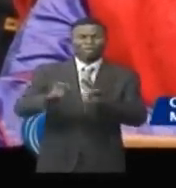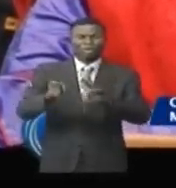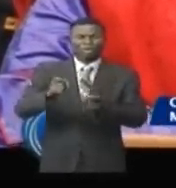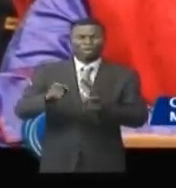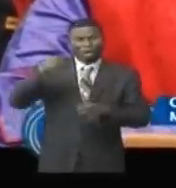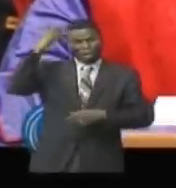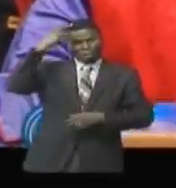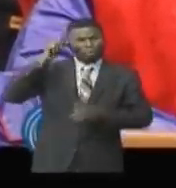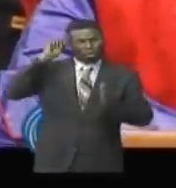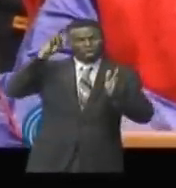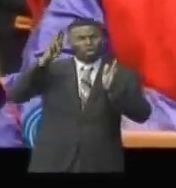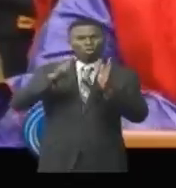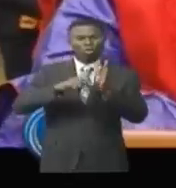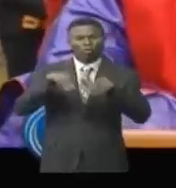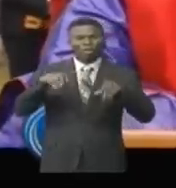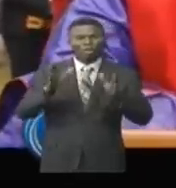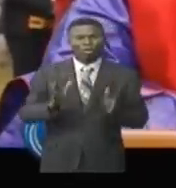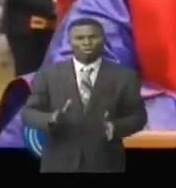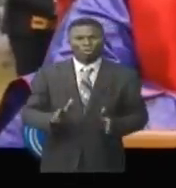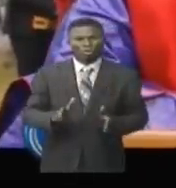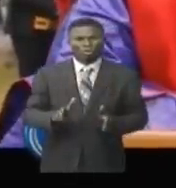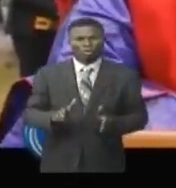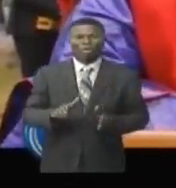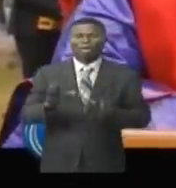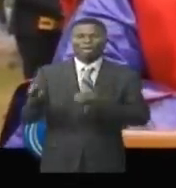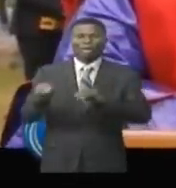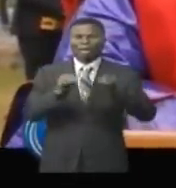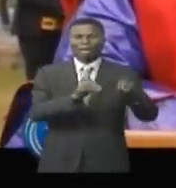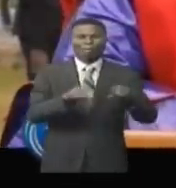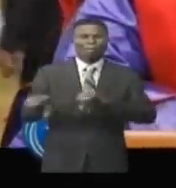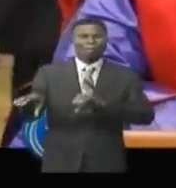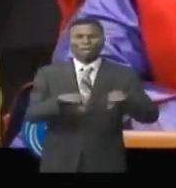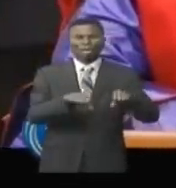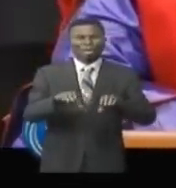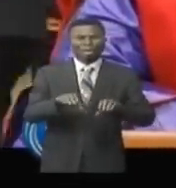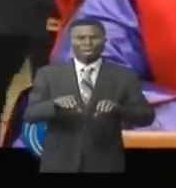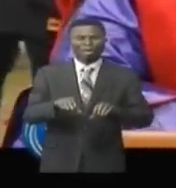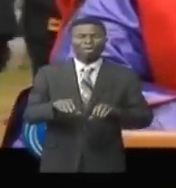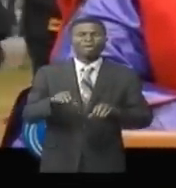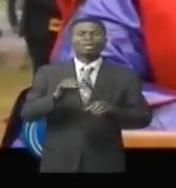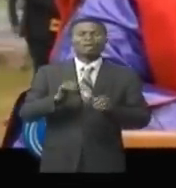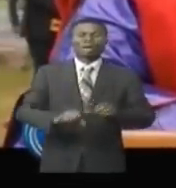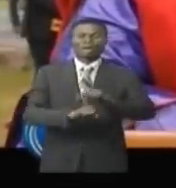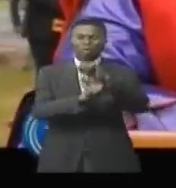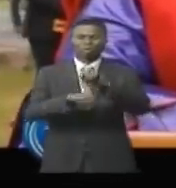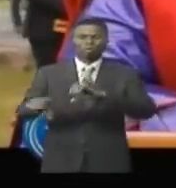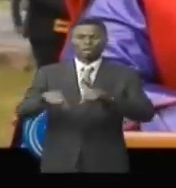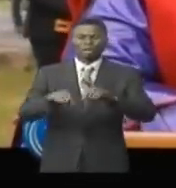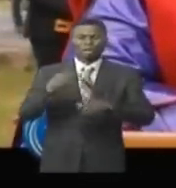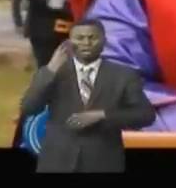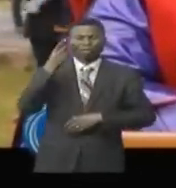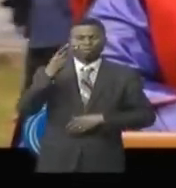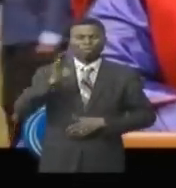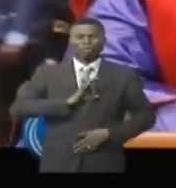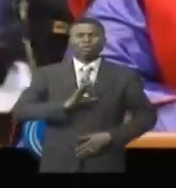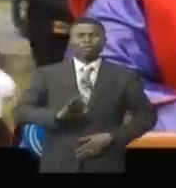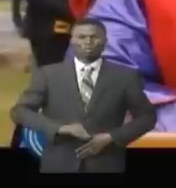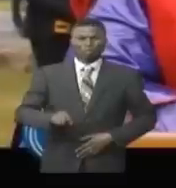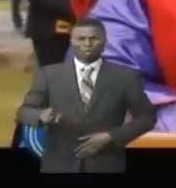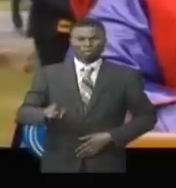gouvernement congolais par la mise en œuvre de la vision du président de la République et pour ses